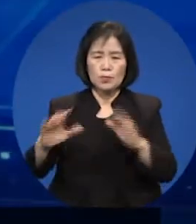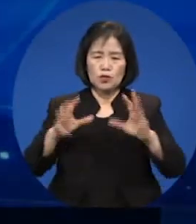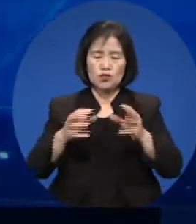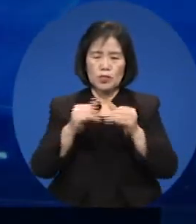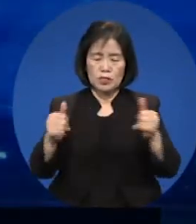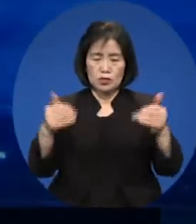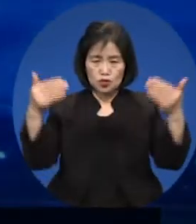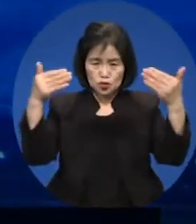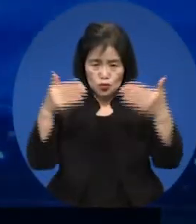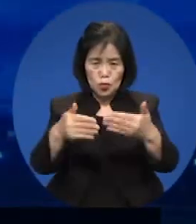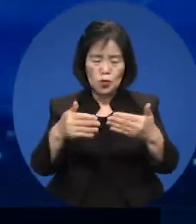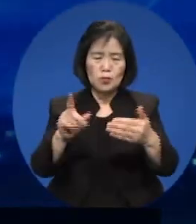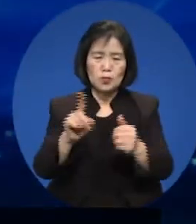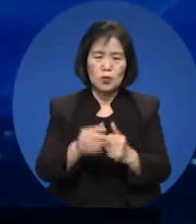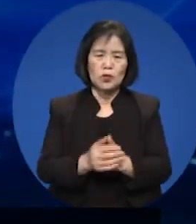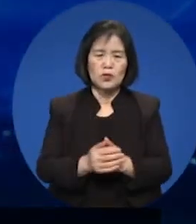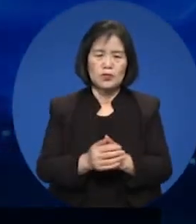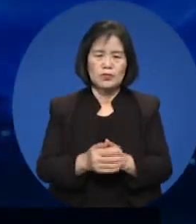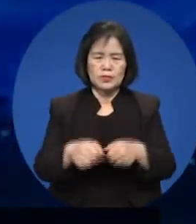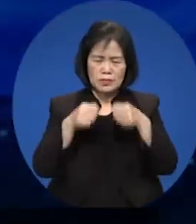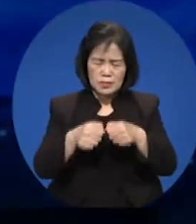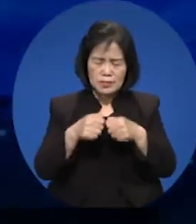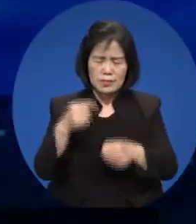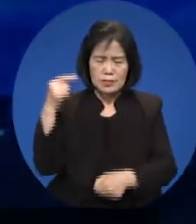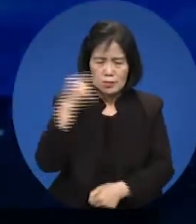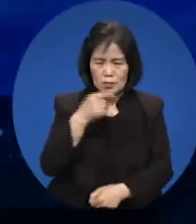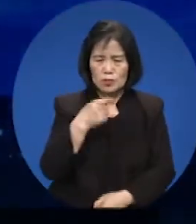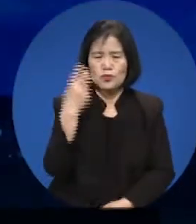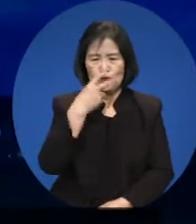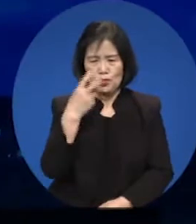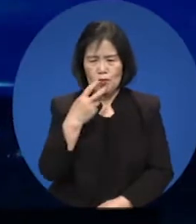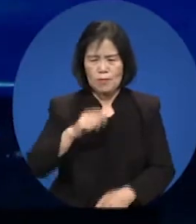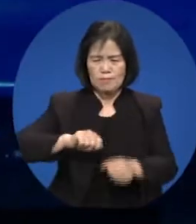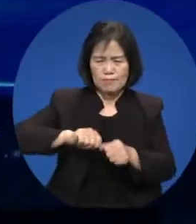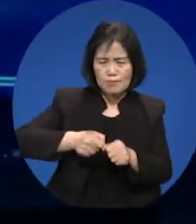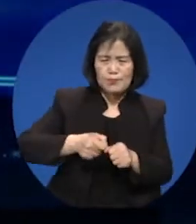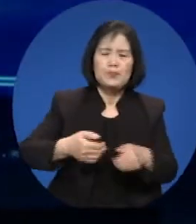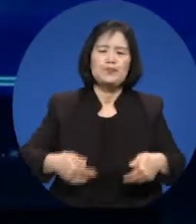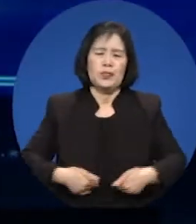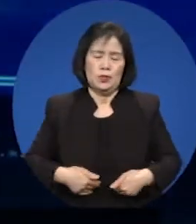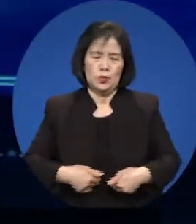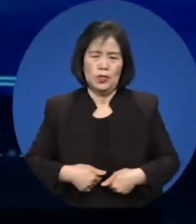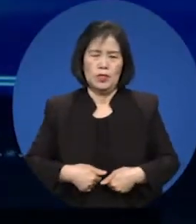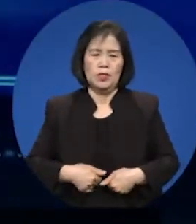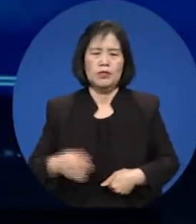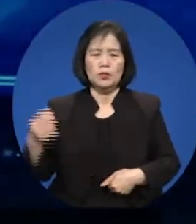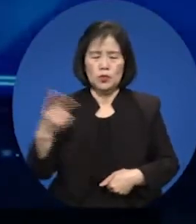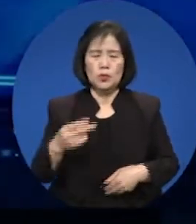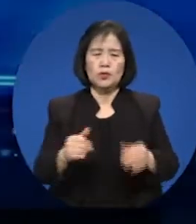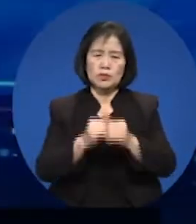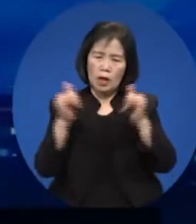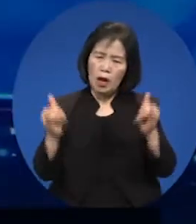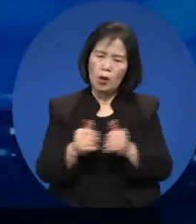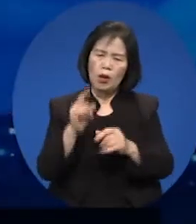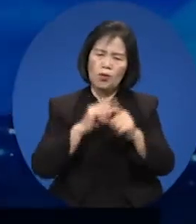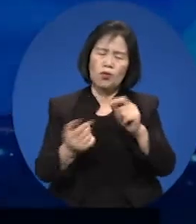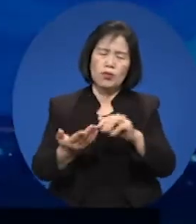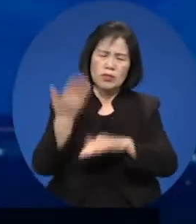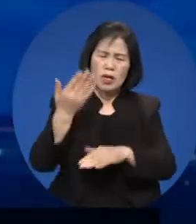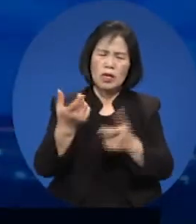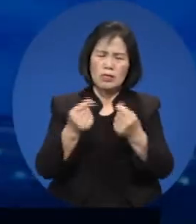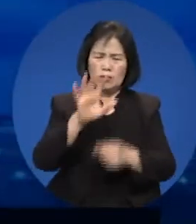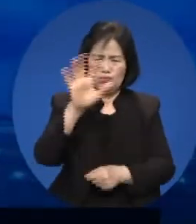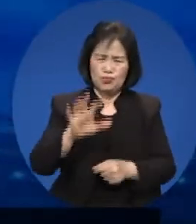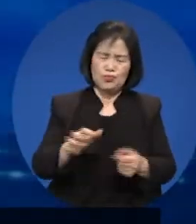주목하는 내용 물론 철저한 수사와 1벌 100개 치료 합니다만 또한 우리 사회 더 이상은 이 같은 일이 되풀이